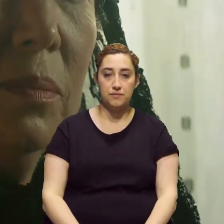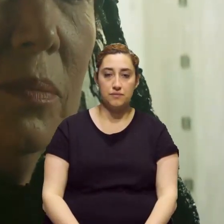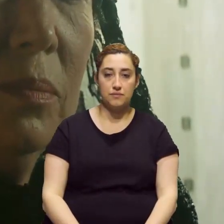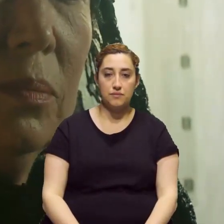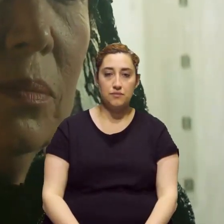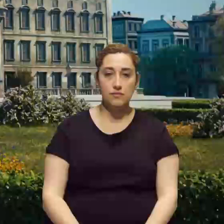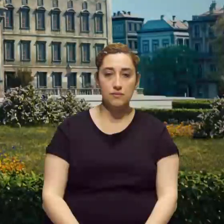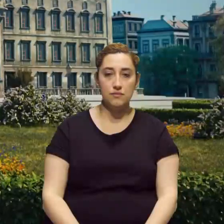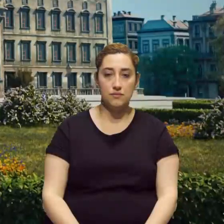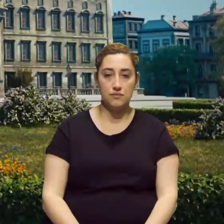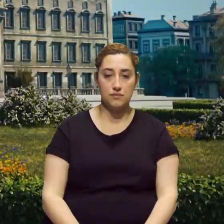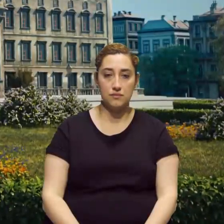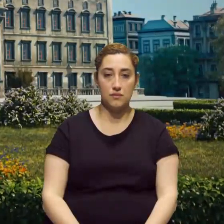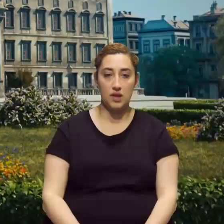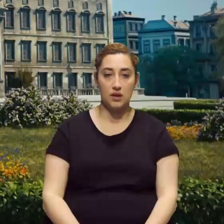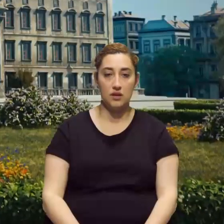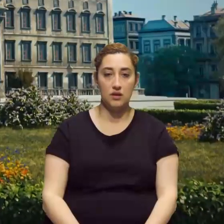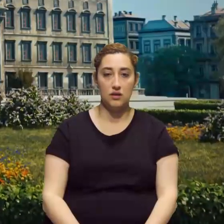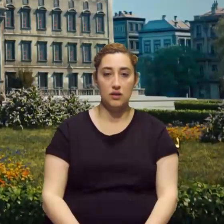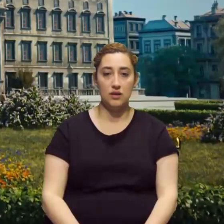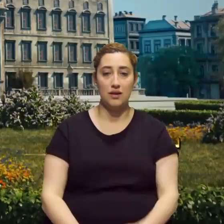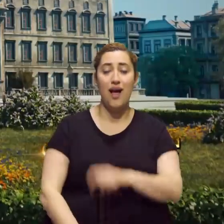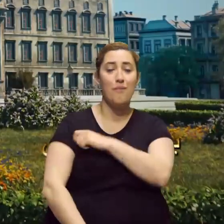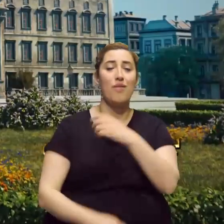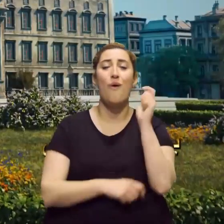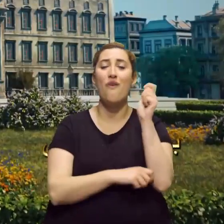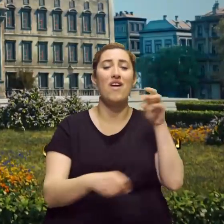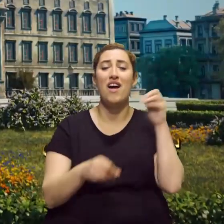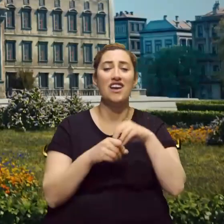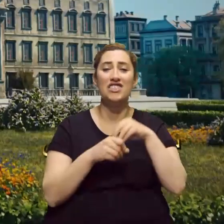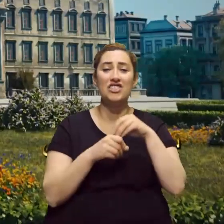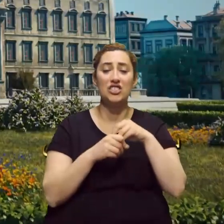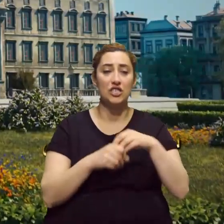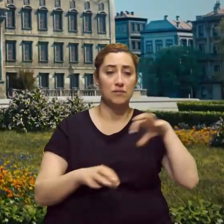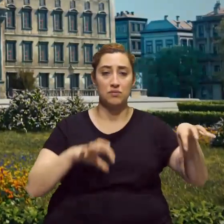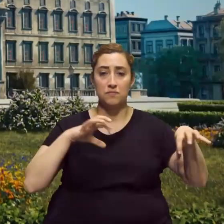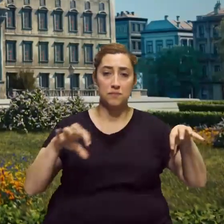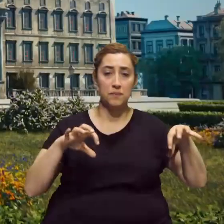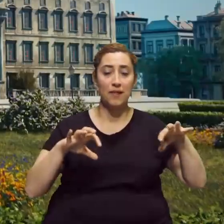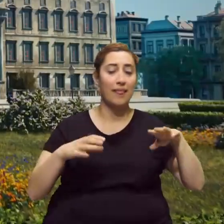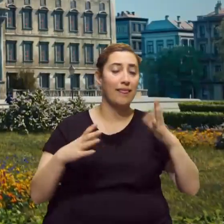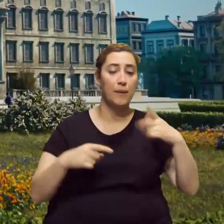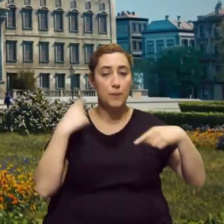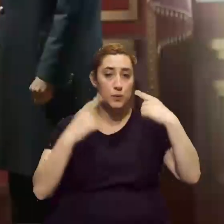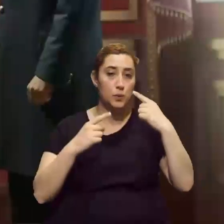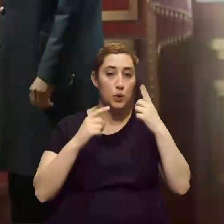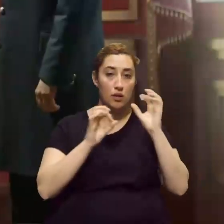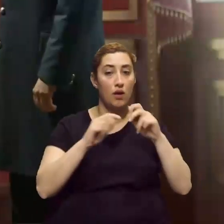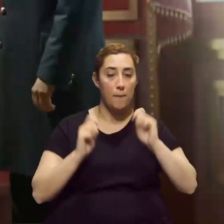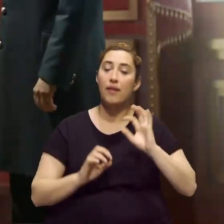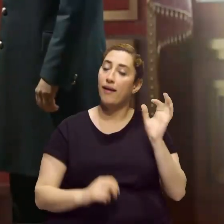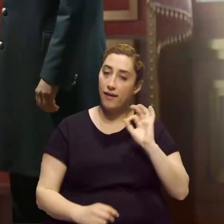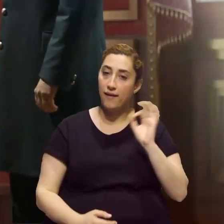Yeşillikler içindeki Berlin Sarayı. Berlin Konferansı için tarafların nabzını yoklamaya başladınız mı?